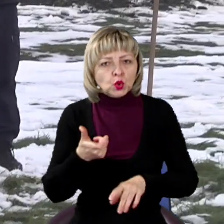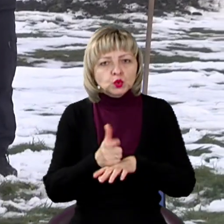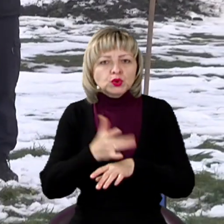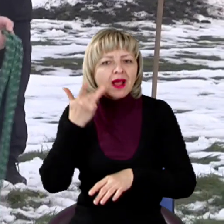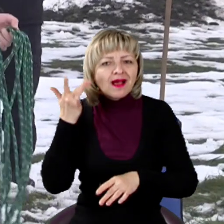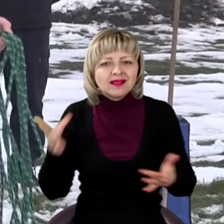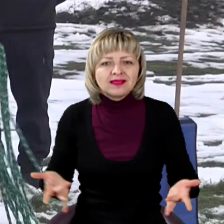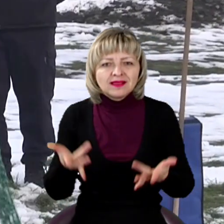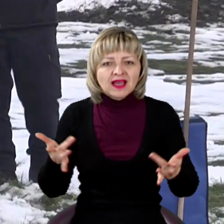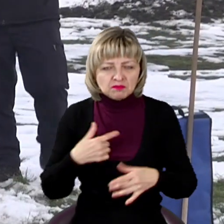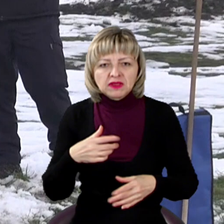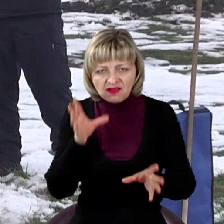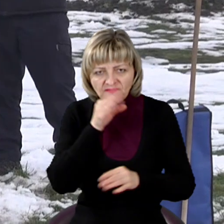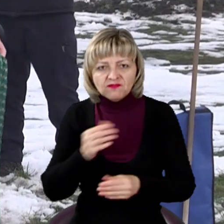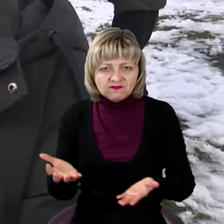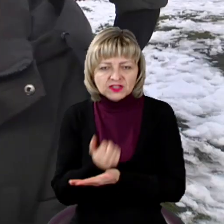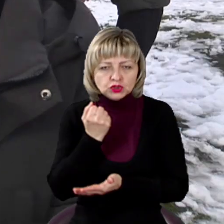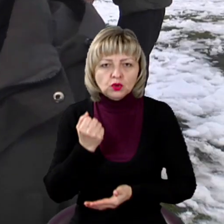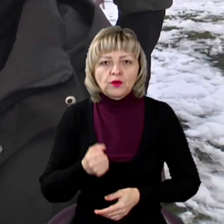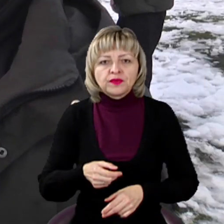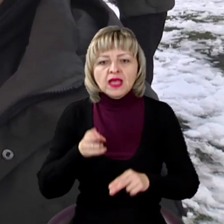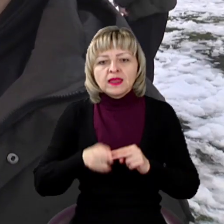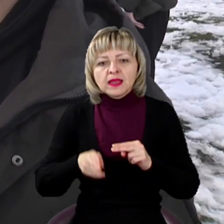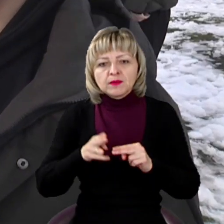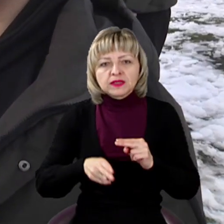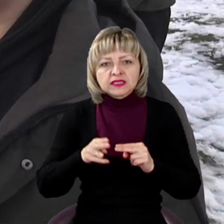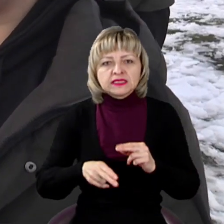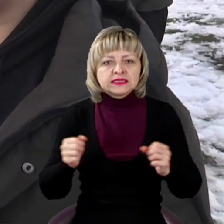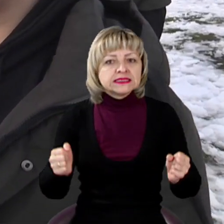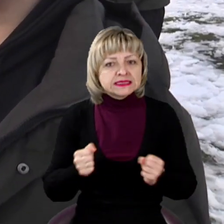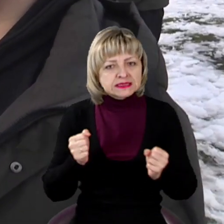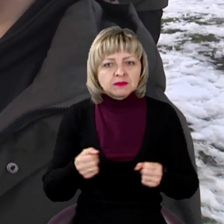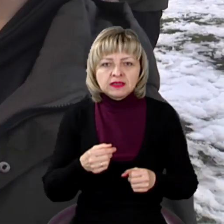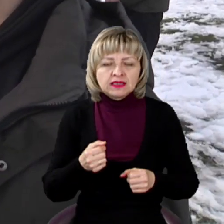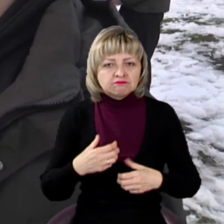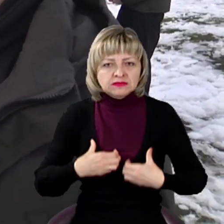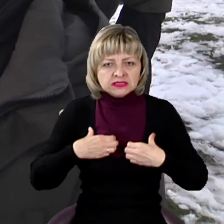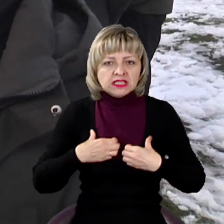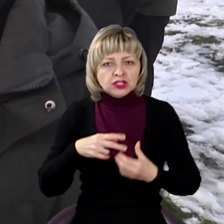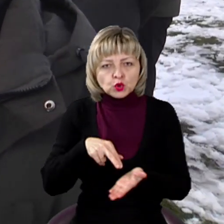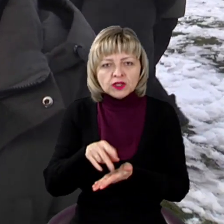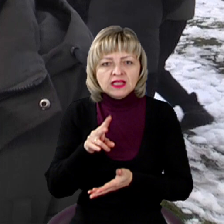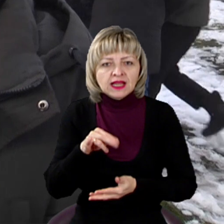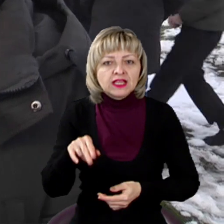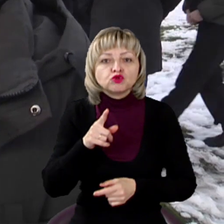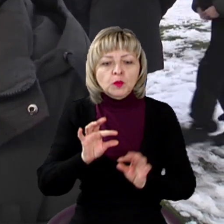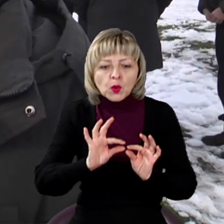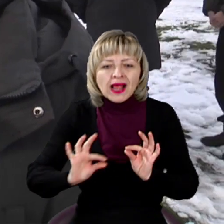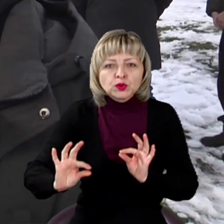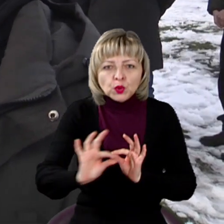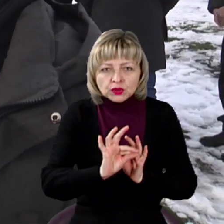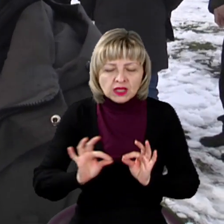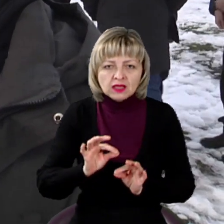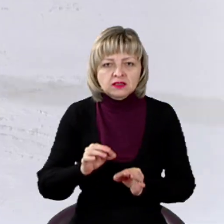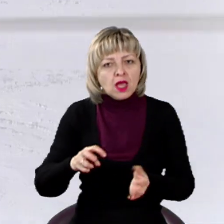легенький, в мене не вийшло його кинути. На початку зими страшно йти трохи на лід, тому що він, по-перше, тоненький, страшно в нього забиратися або